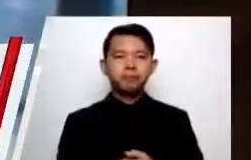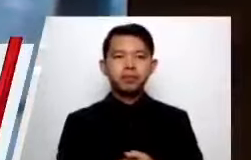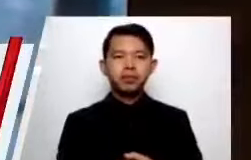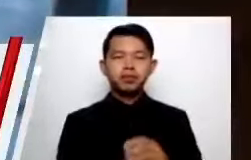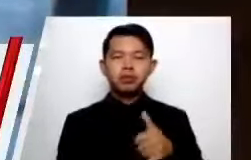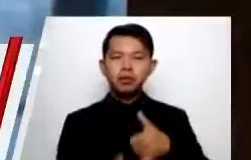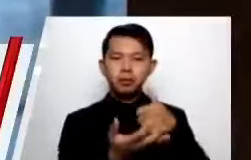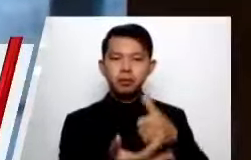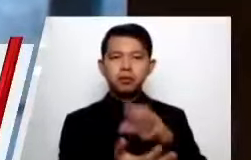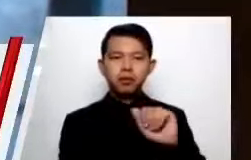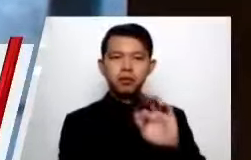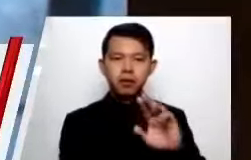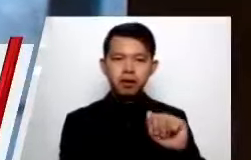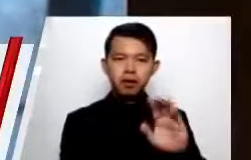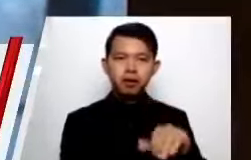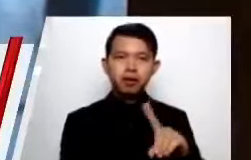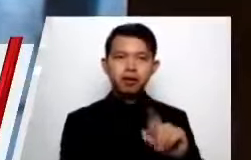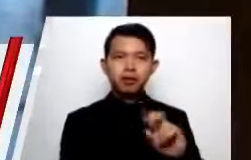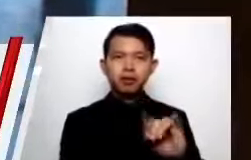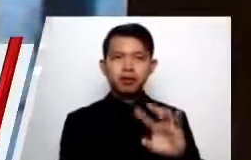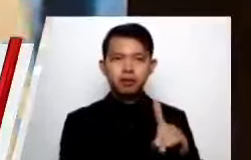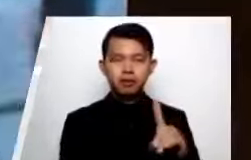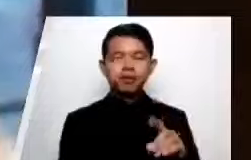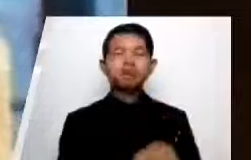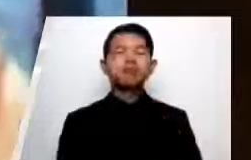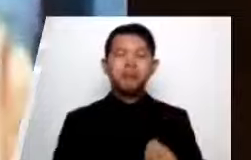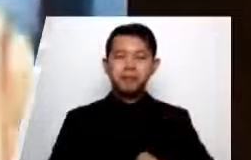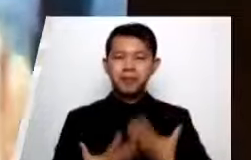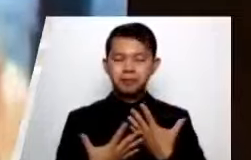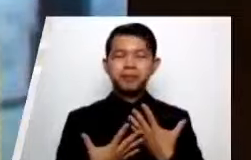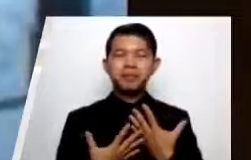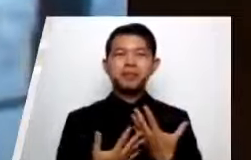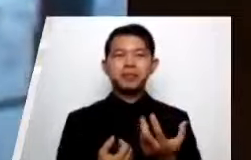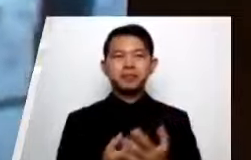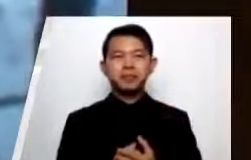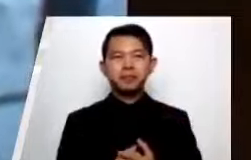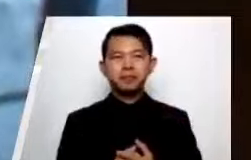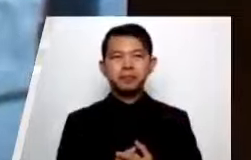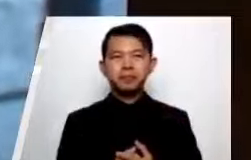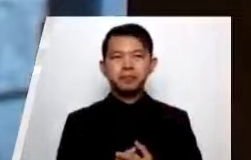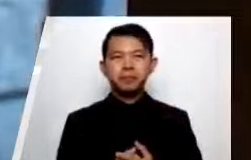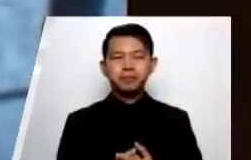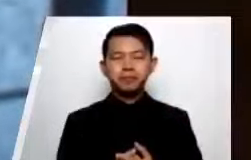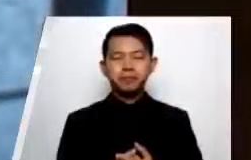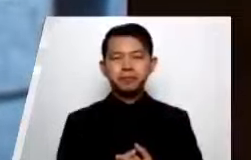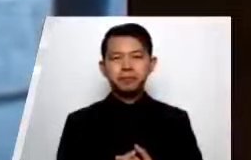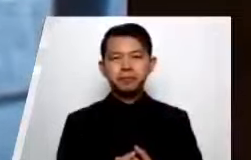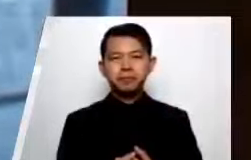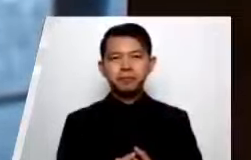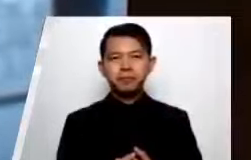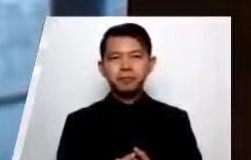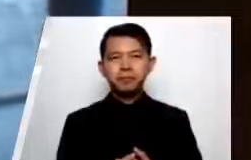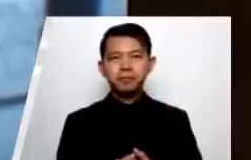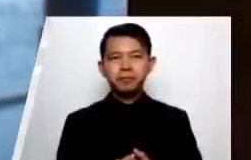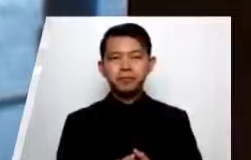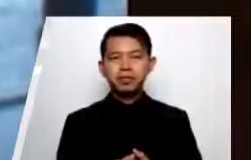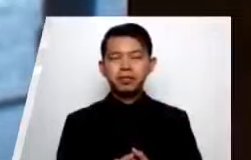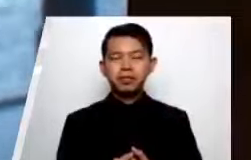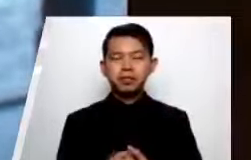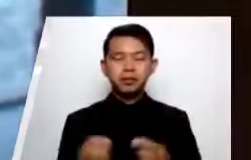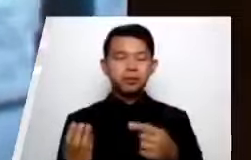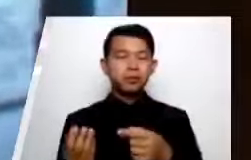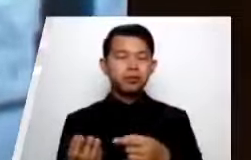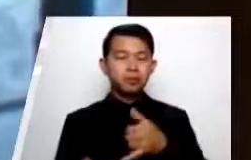ng inspiration para sa akin tapos hanggang sa ngayon um This is a validation of our